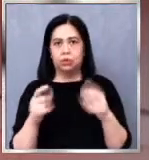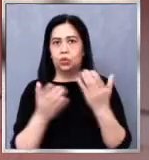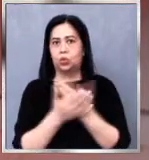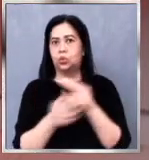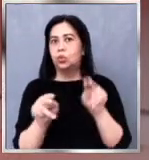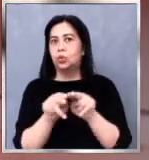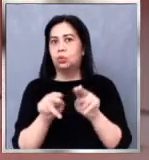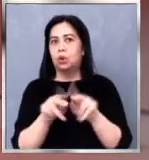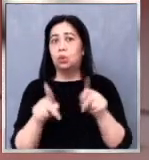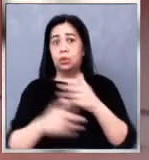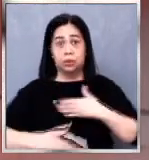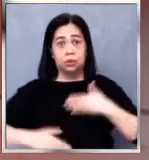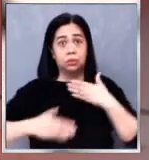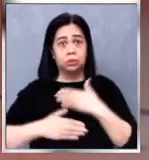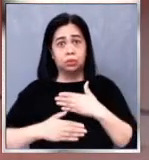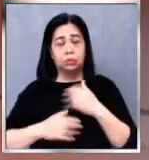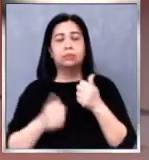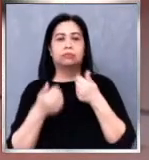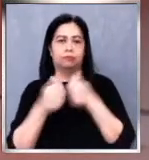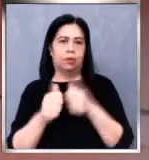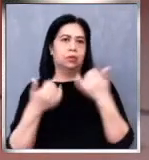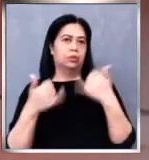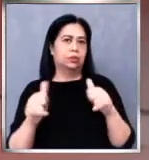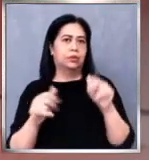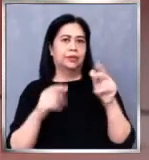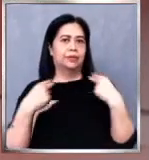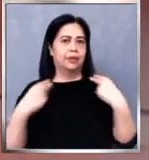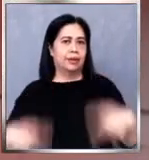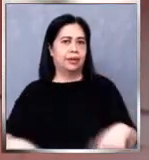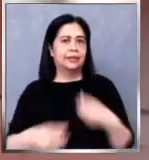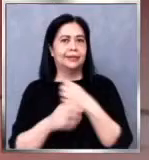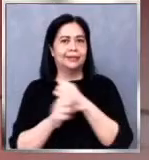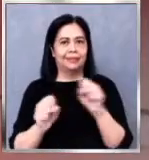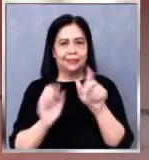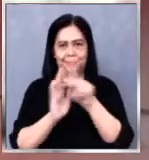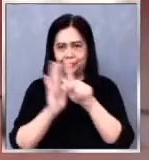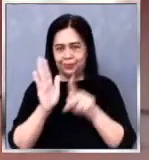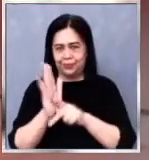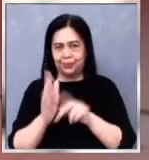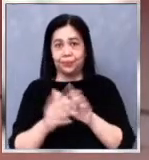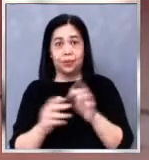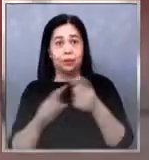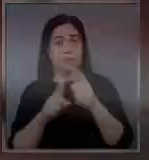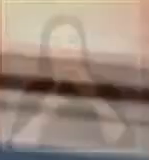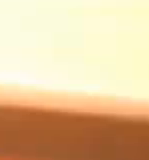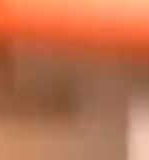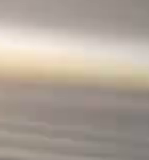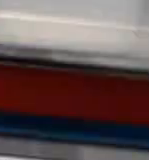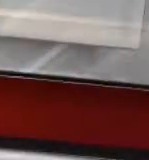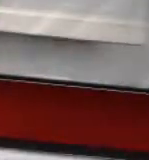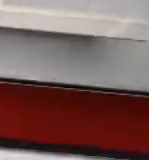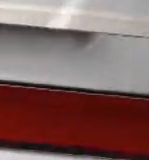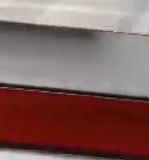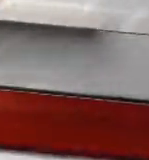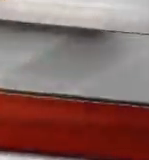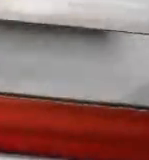nag-enjoy, sinusunod pa rin ang mga health at safety protocol. Mula sa Laguna nakatutokla si Von